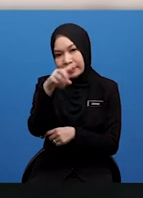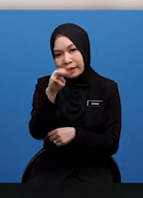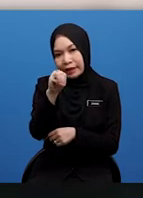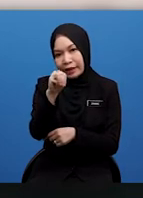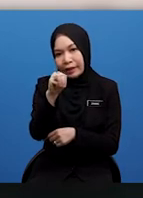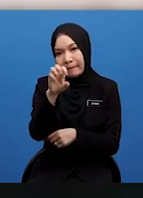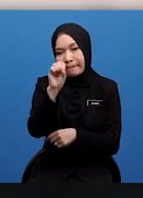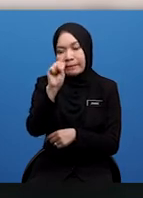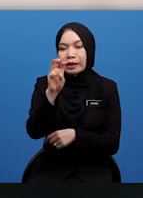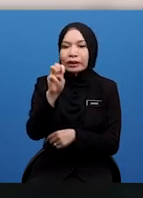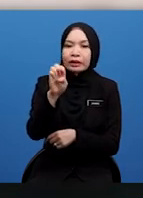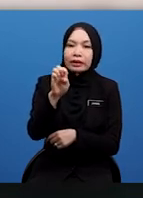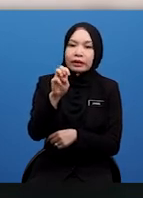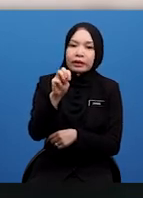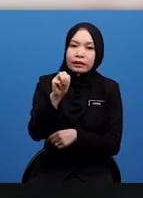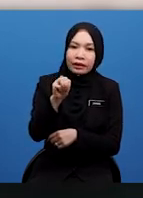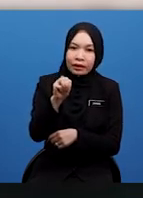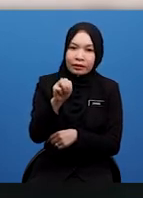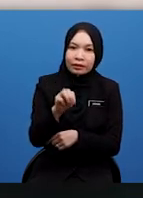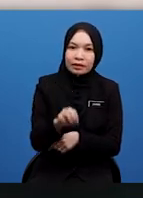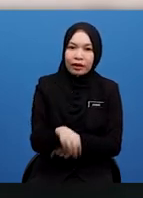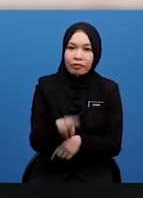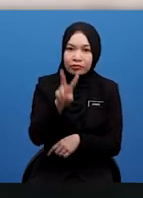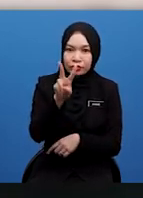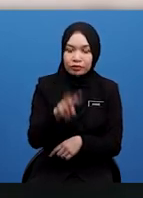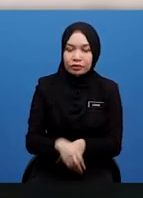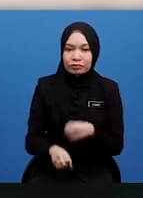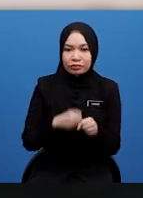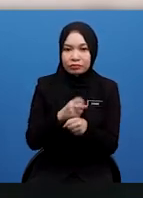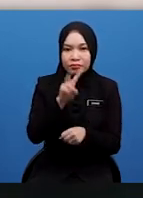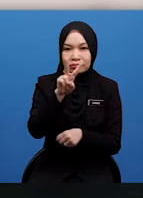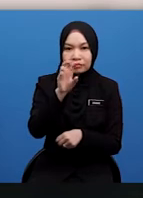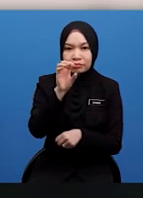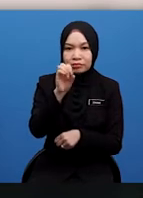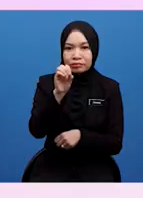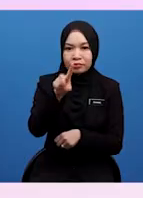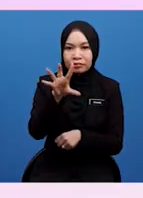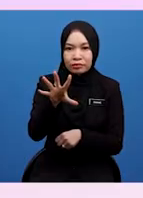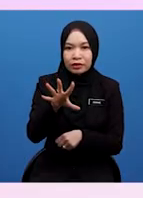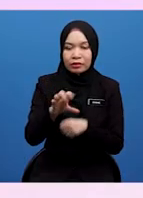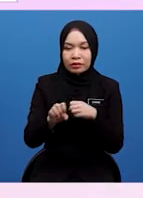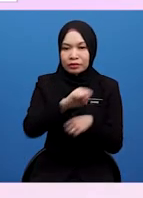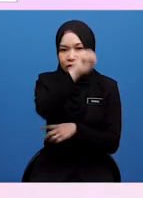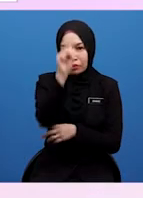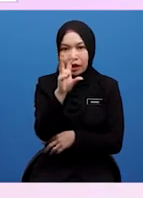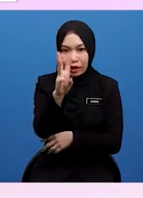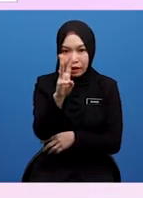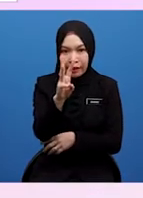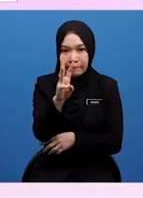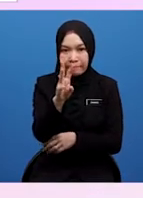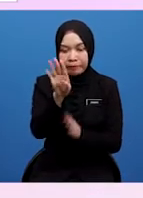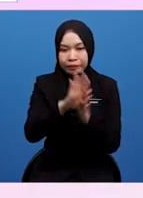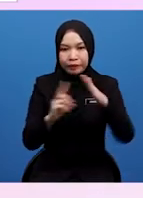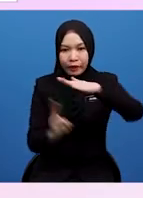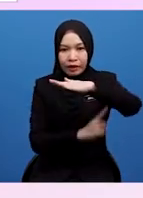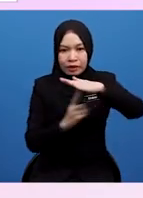Soalan STPM semester 2 tahun 2015 ulangan soalan 6. Berdasarkan maklumat